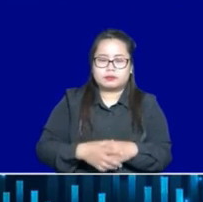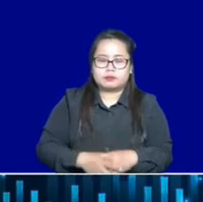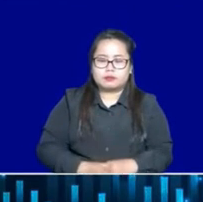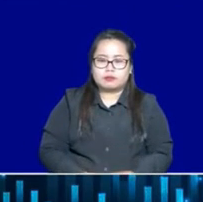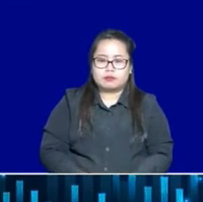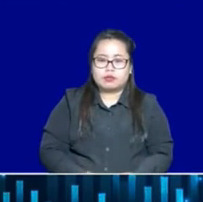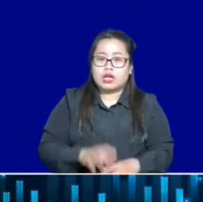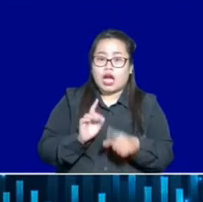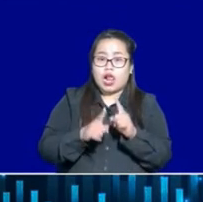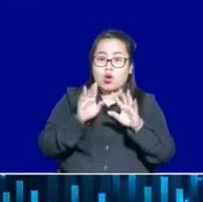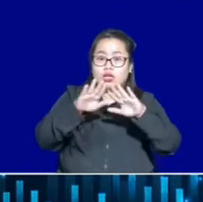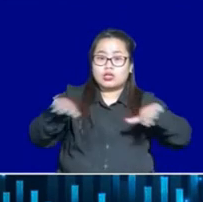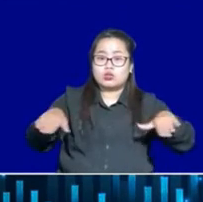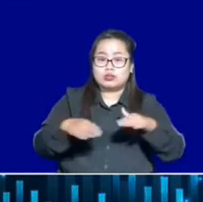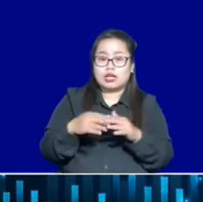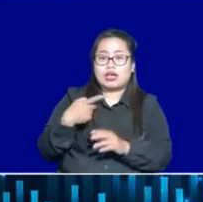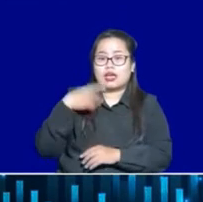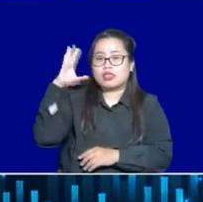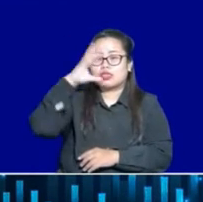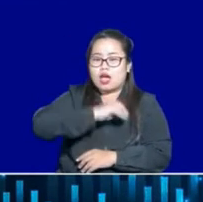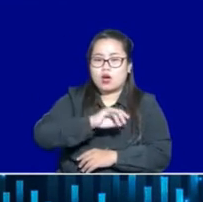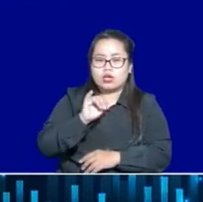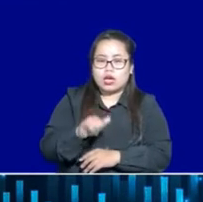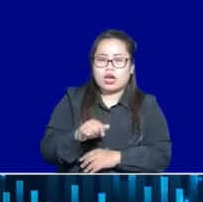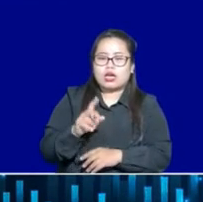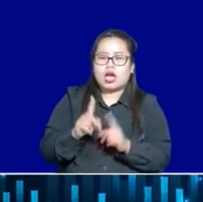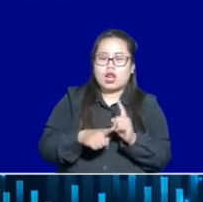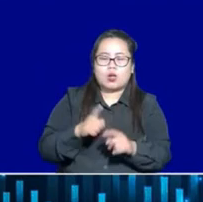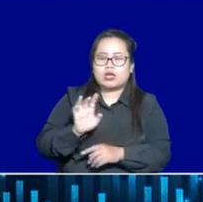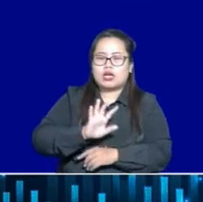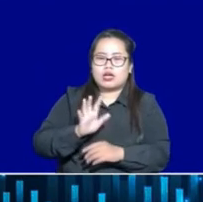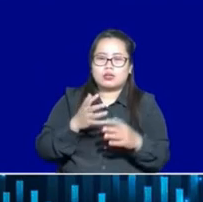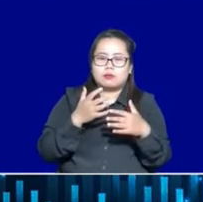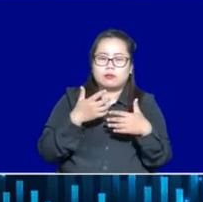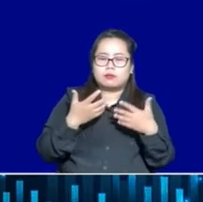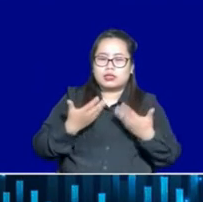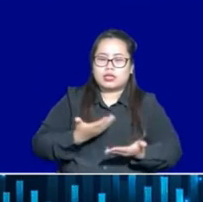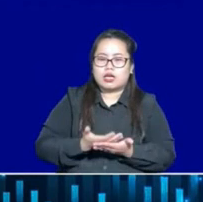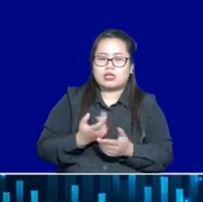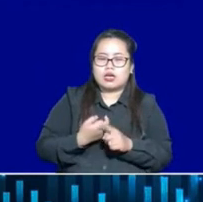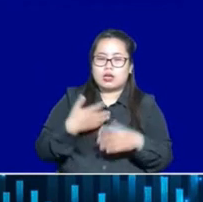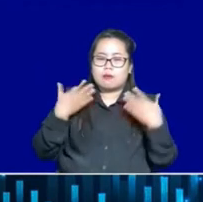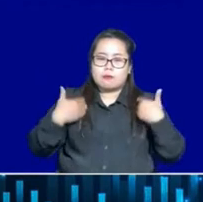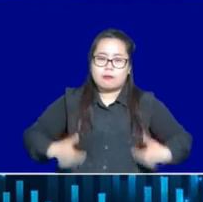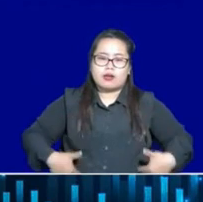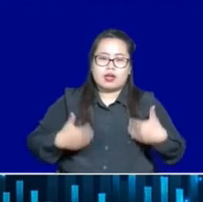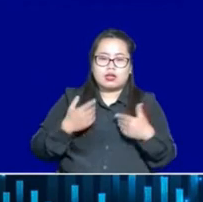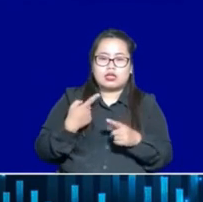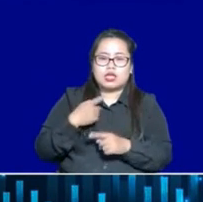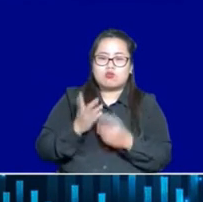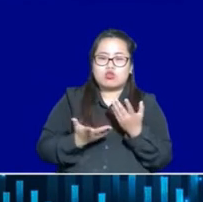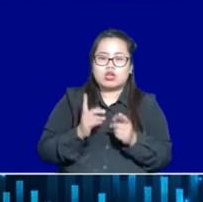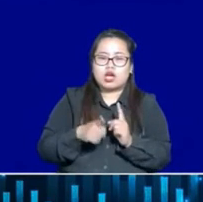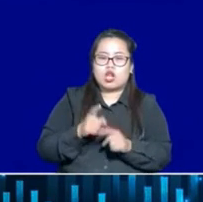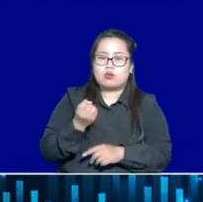Triglyceride kita tahu memang tidak dikehendaki oleh badan kita, meskipun untuk beberapa persen kita masih.